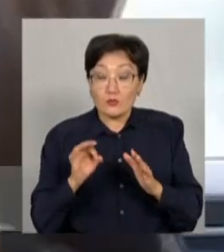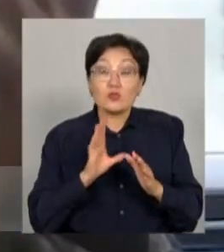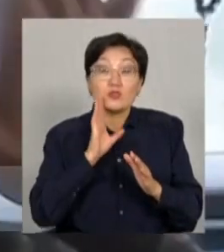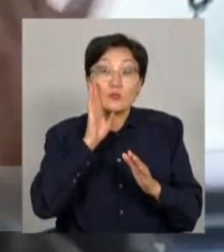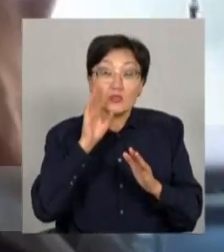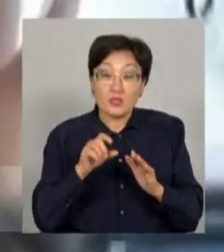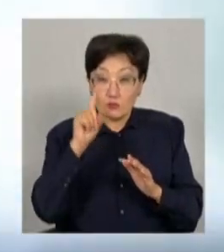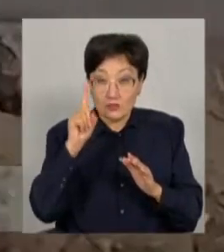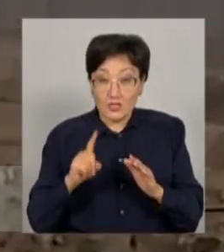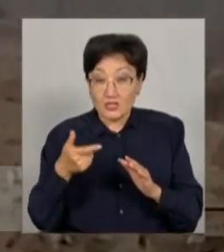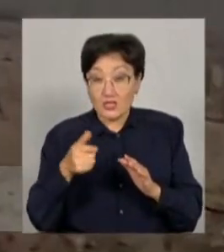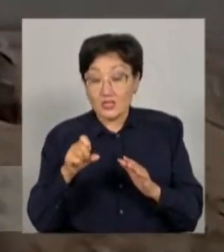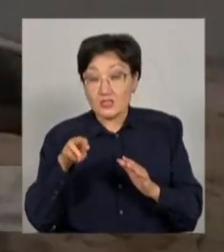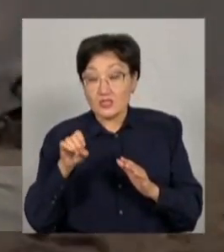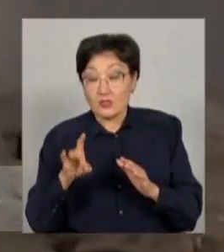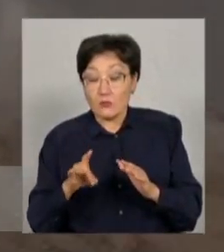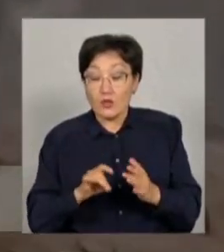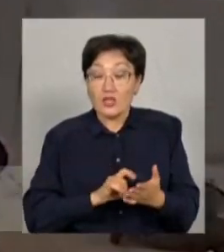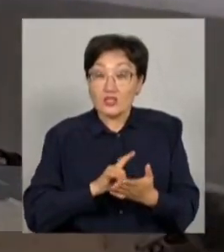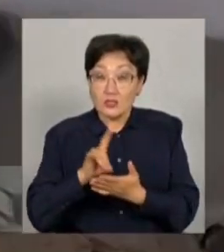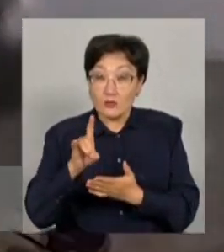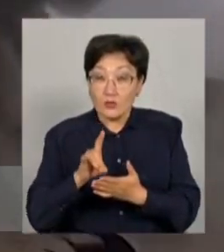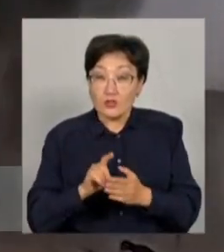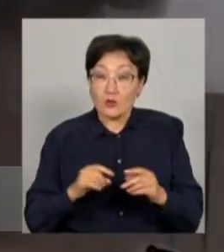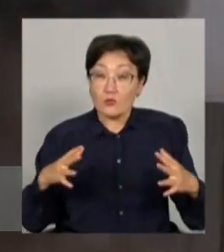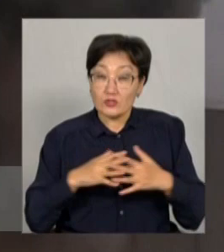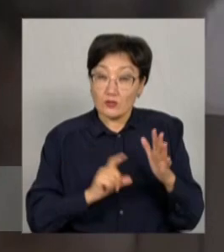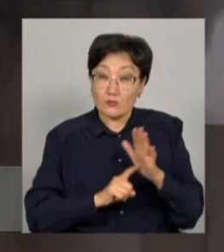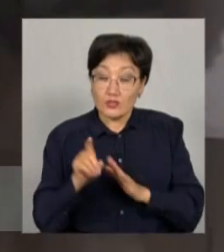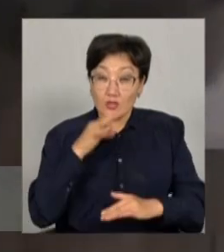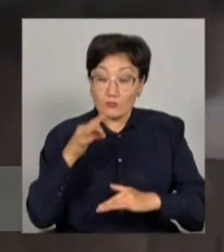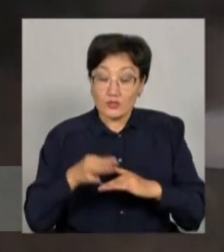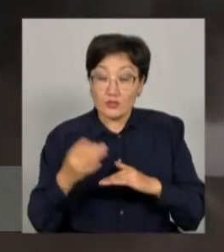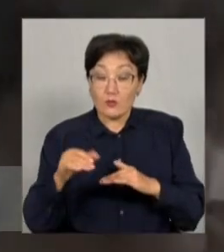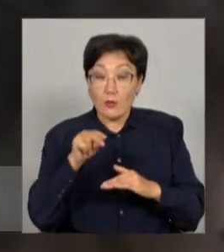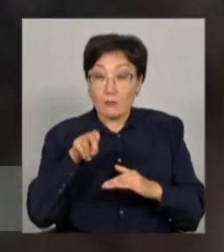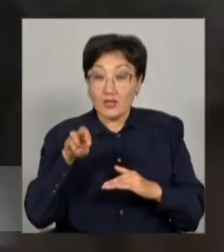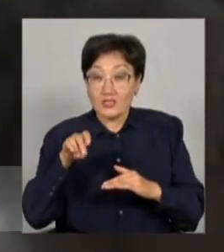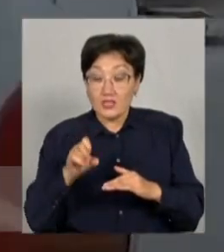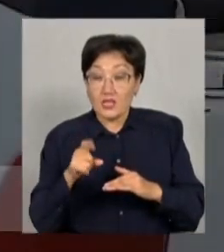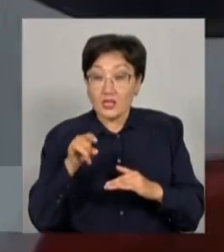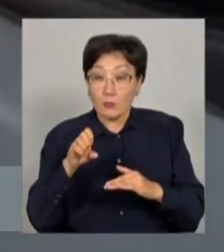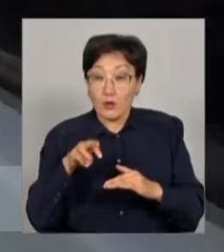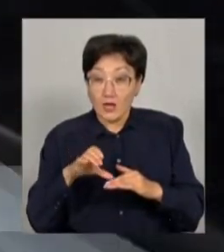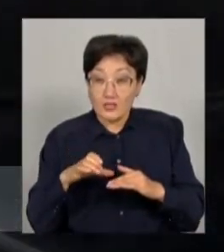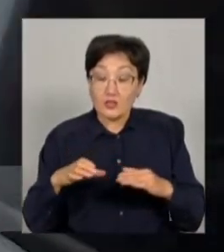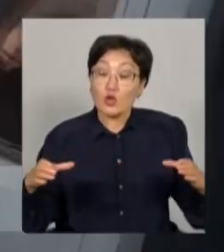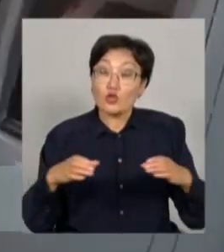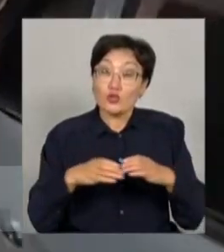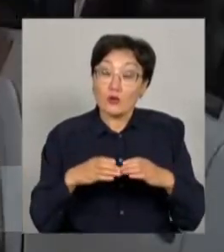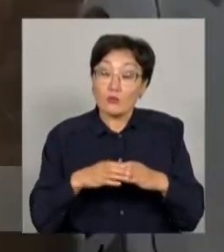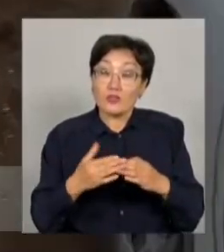таңертең Израиль Газа секторынан зымыран атқылаған еді. Шабуыл үшін жауапкершілікті палестиналық Хамас ұйымы өз мойнына